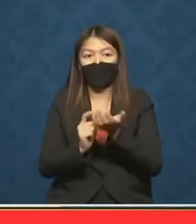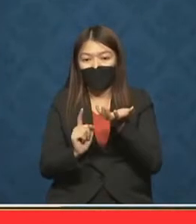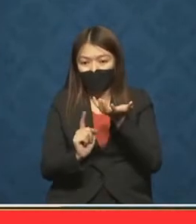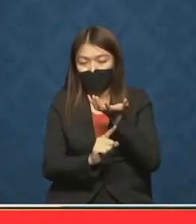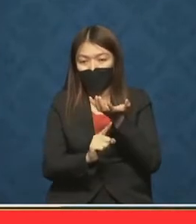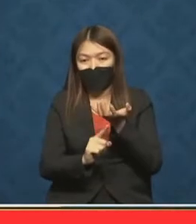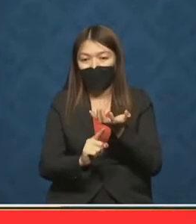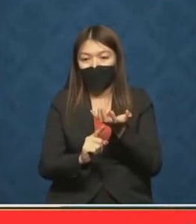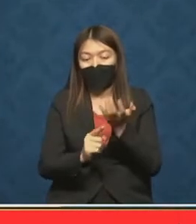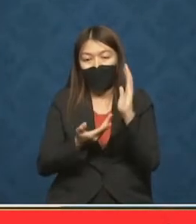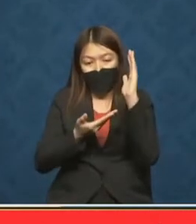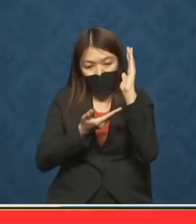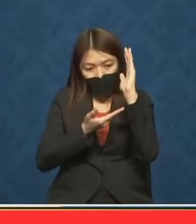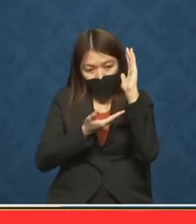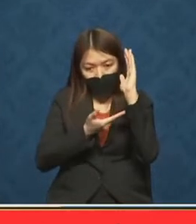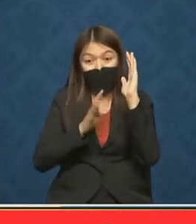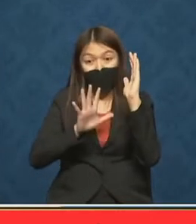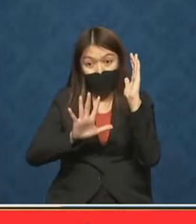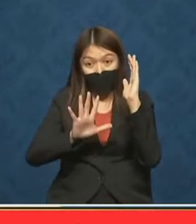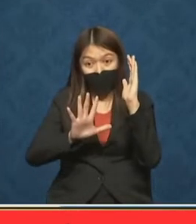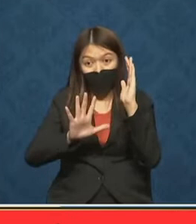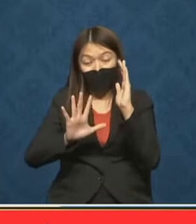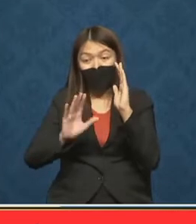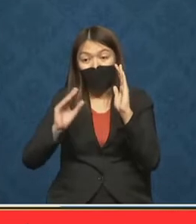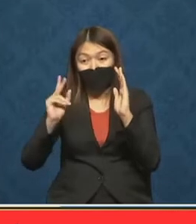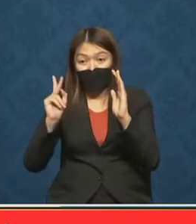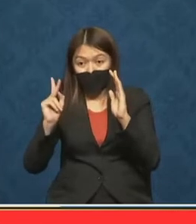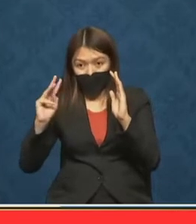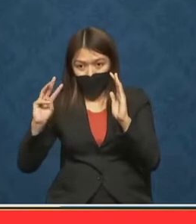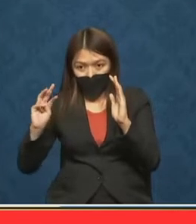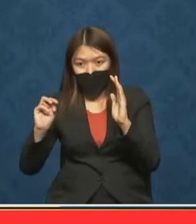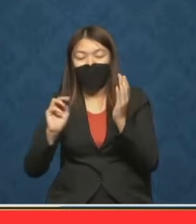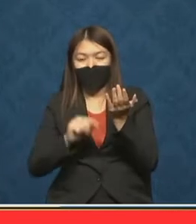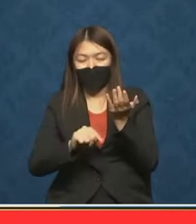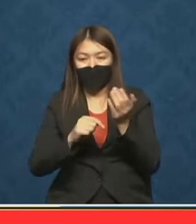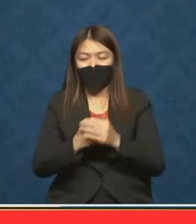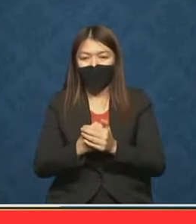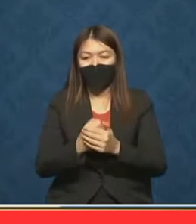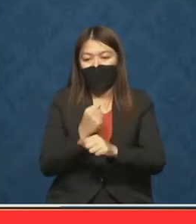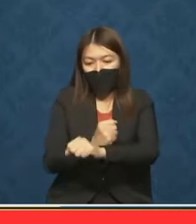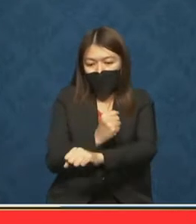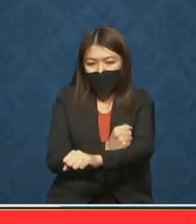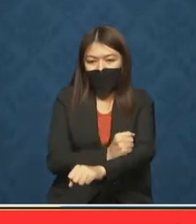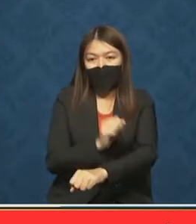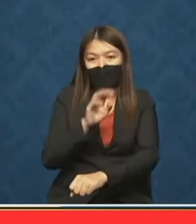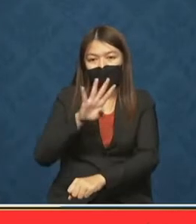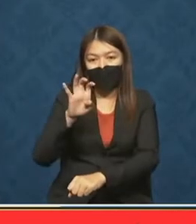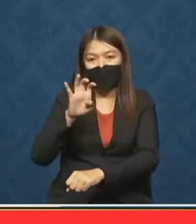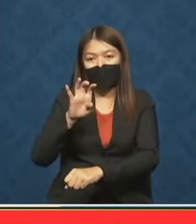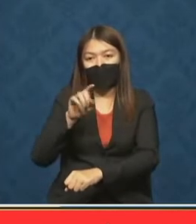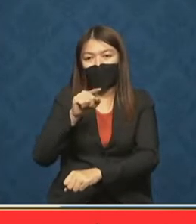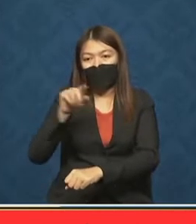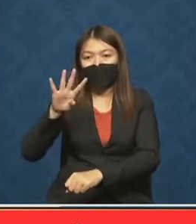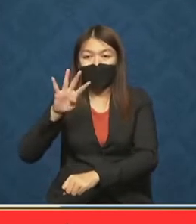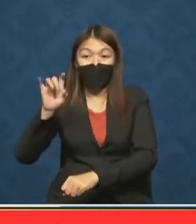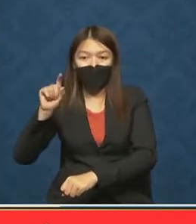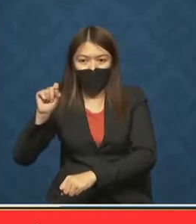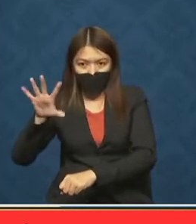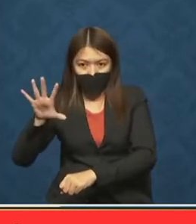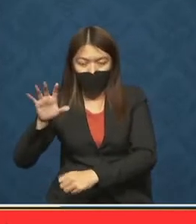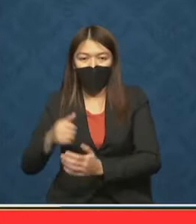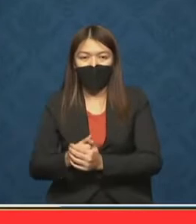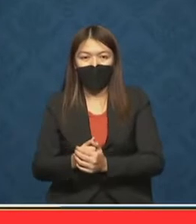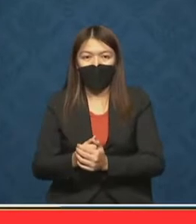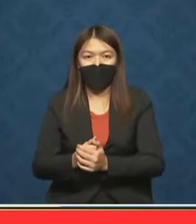ปาม 5าทต่กิโลมัสัพลัง 3 บาทต่กิโลค่ะค่าแงขั้นต่ำ 400-425 บาท